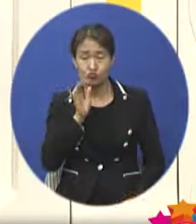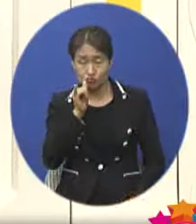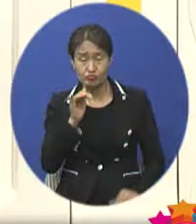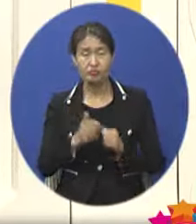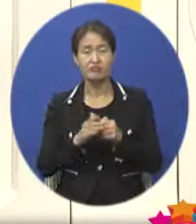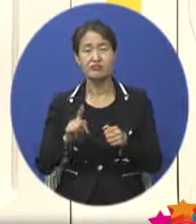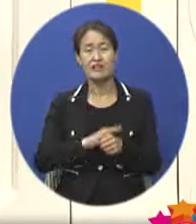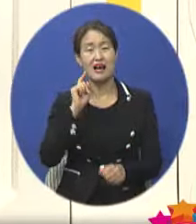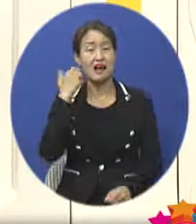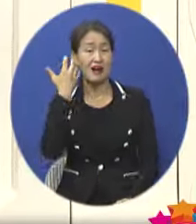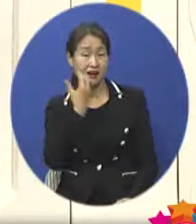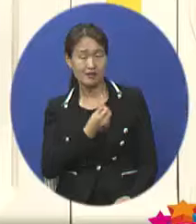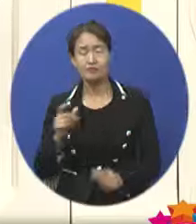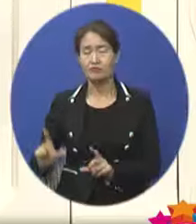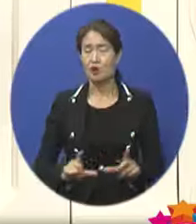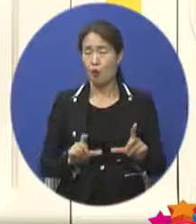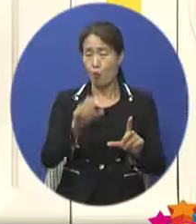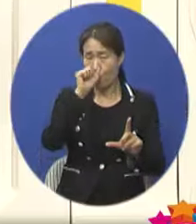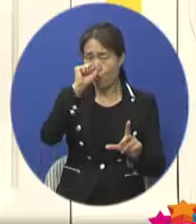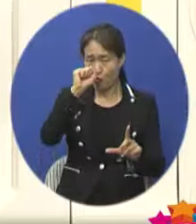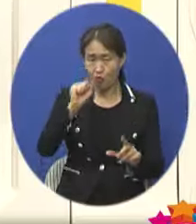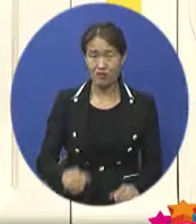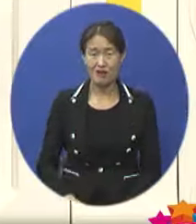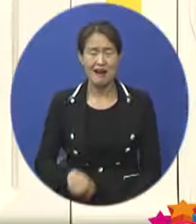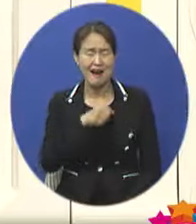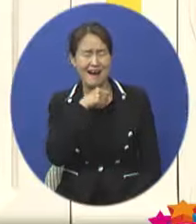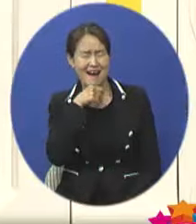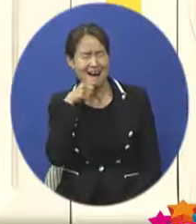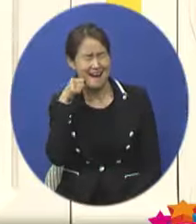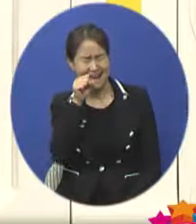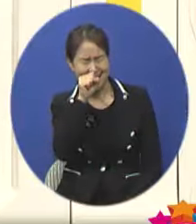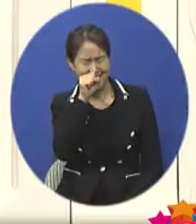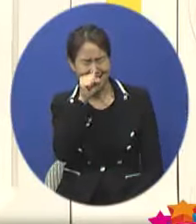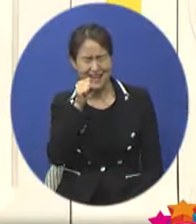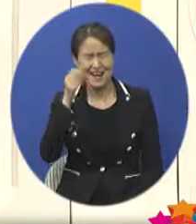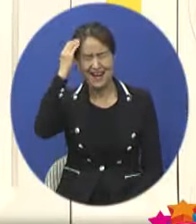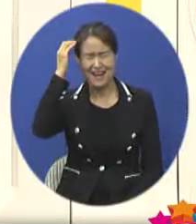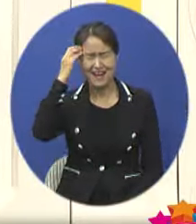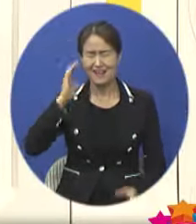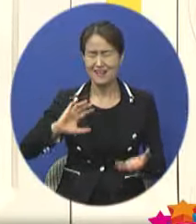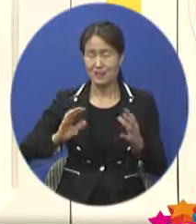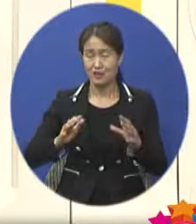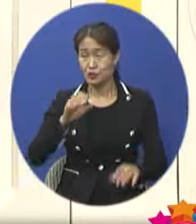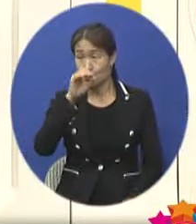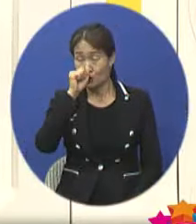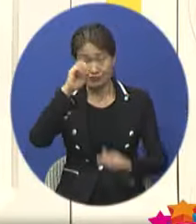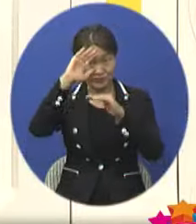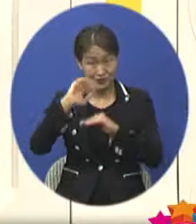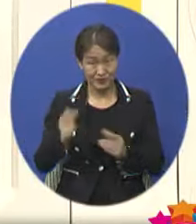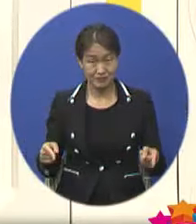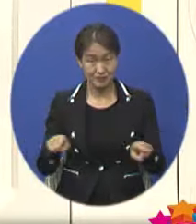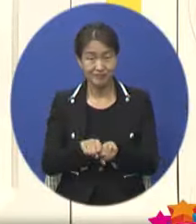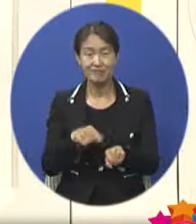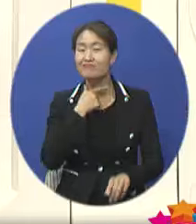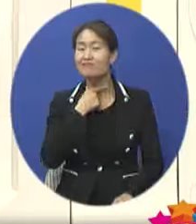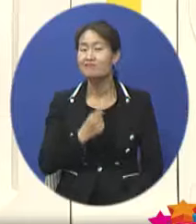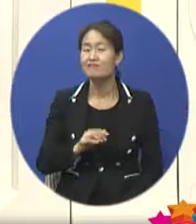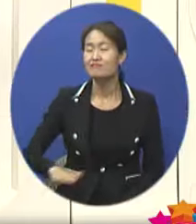아름다운 사회고 살기 좋은 사회 네. 참 살만한 대한민국인 것 같습니다. 그렇습니다. 오늘도 네. 이렇게 좋은 소식들과 함께 했으면 좋겠는데요.